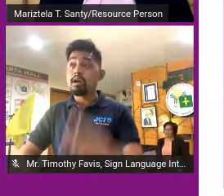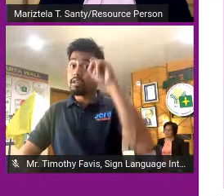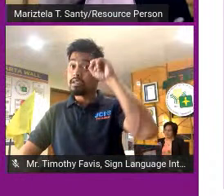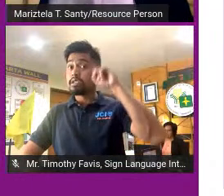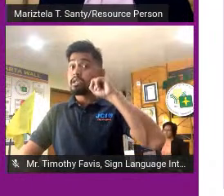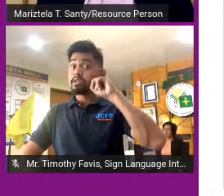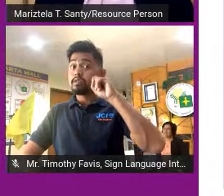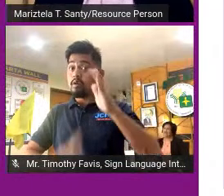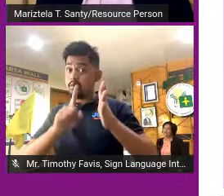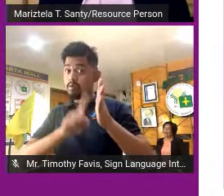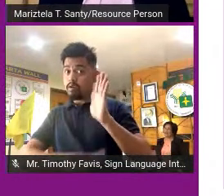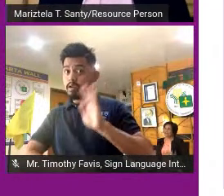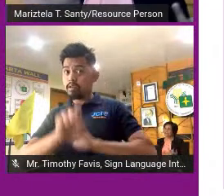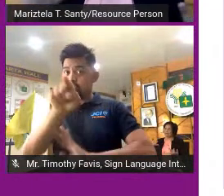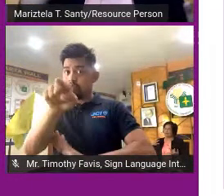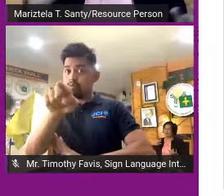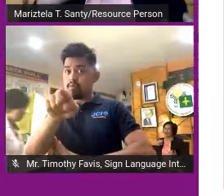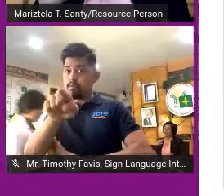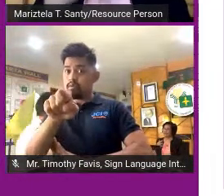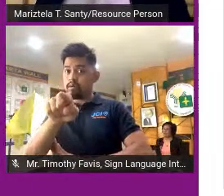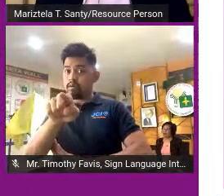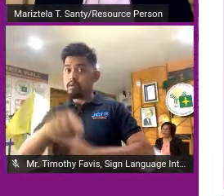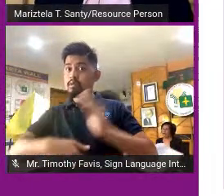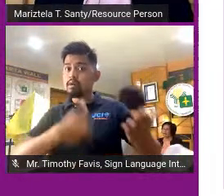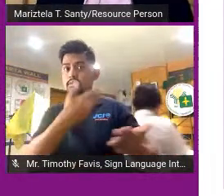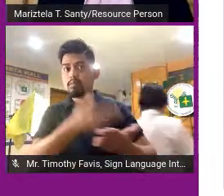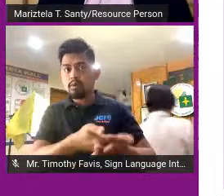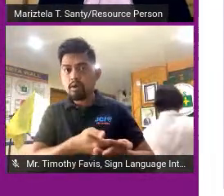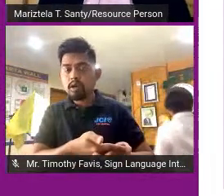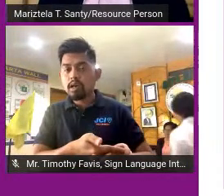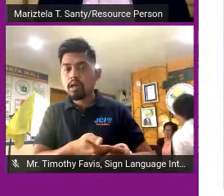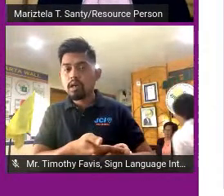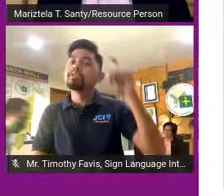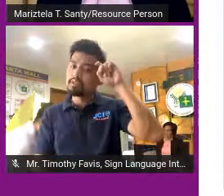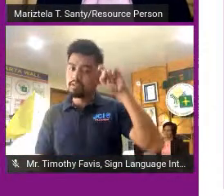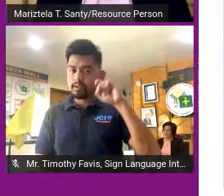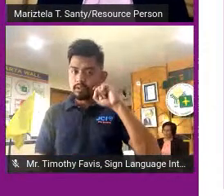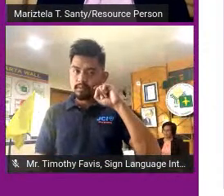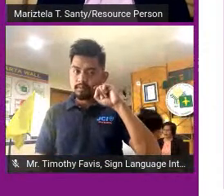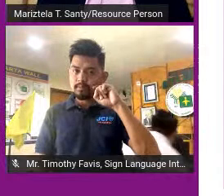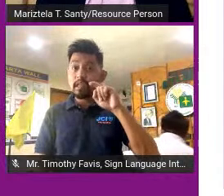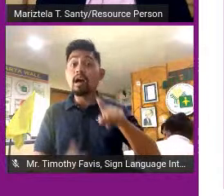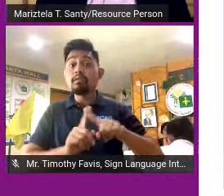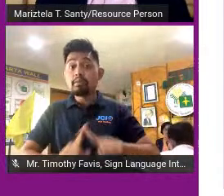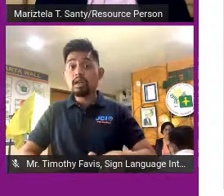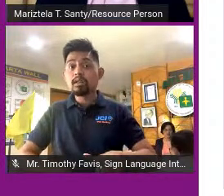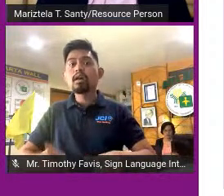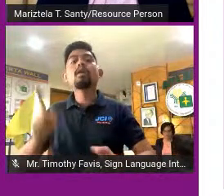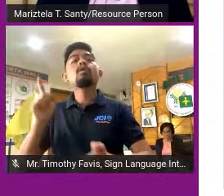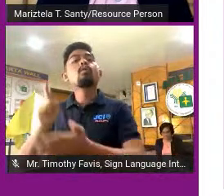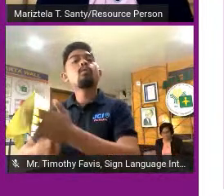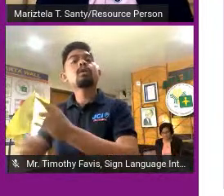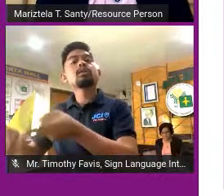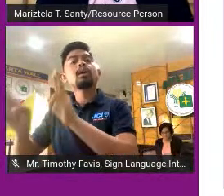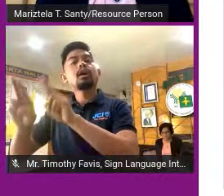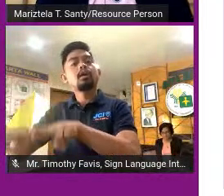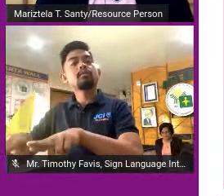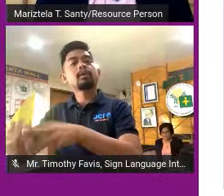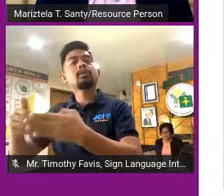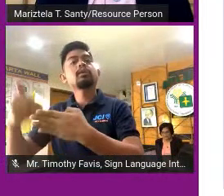Dahil sa society, dahil sa environment, yan po ay